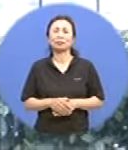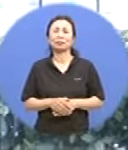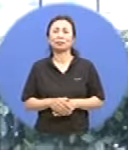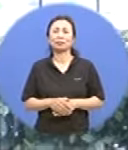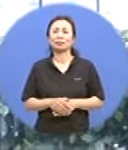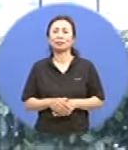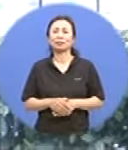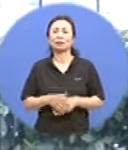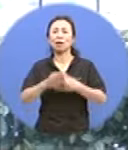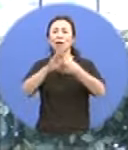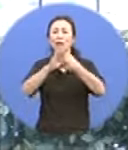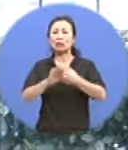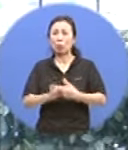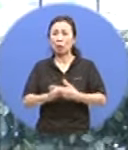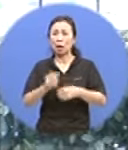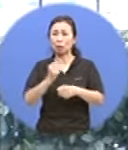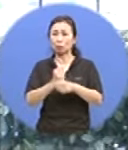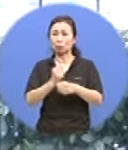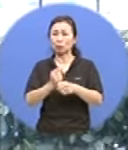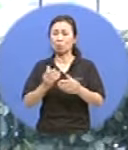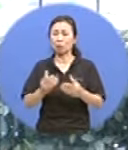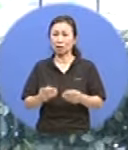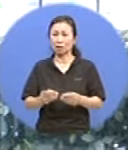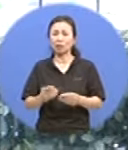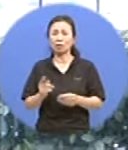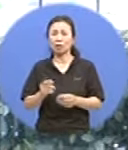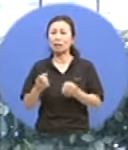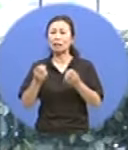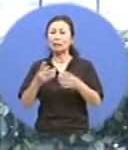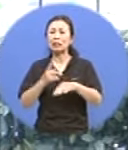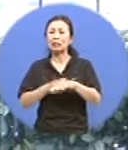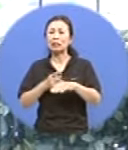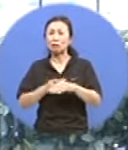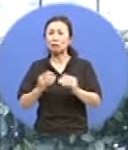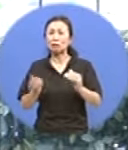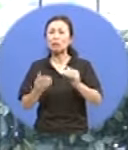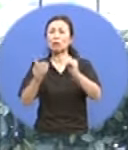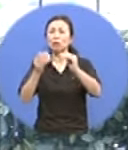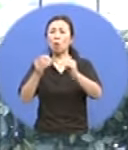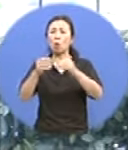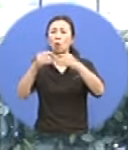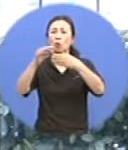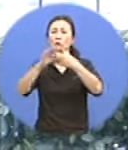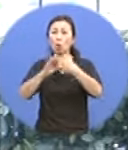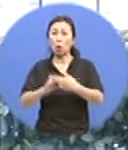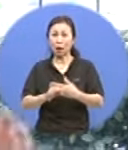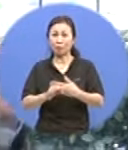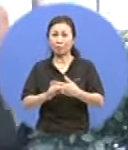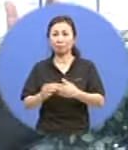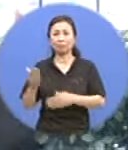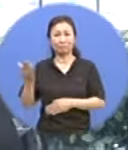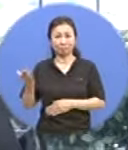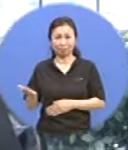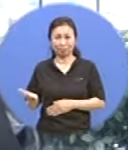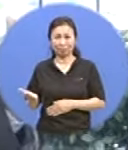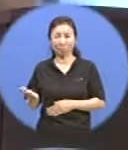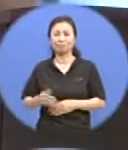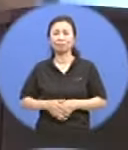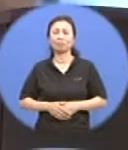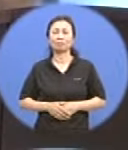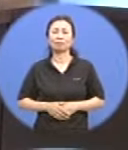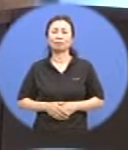条例を作ってもらいました。新技術振興条例というのはそういう感じの条例です。そして各